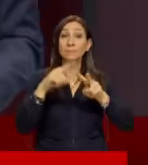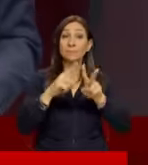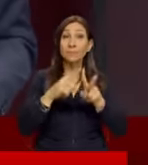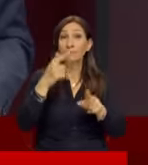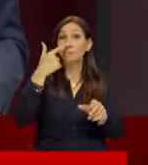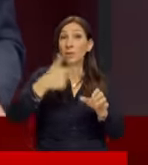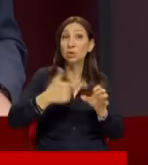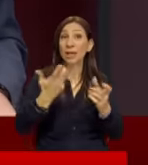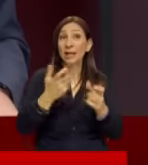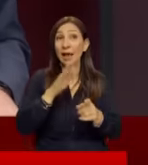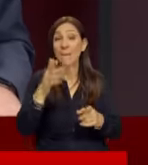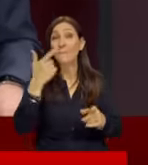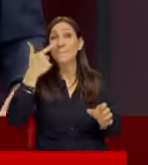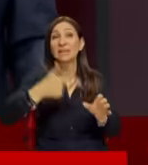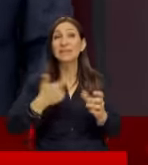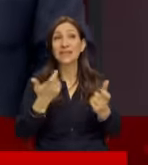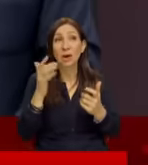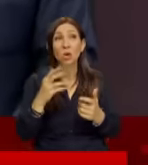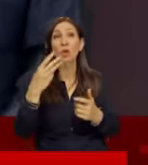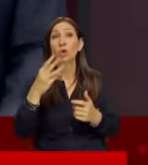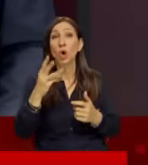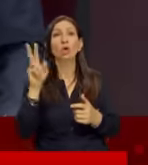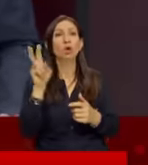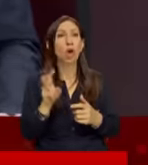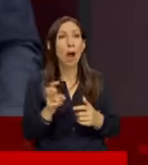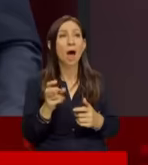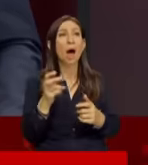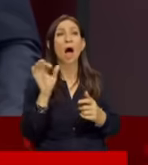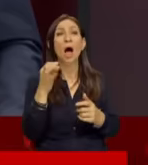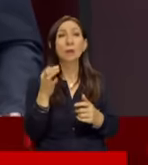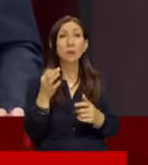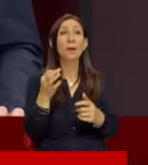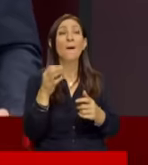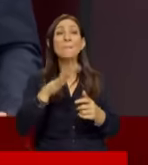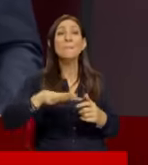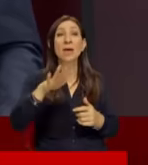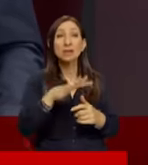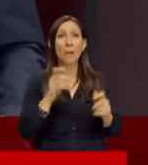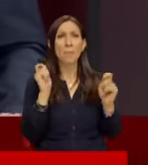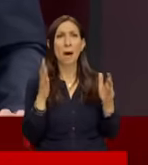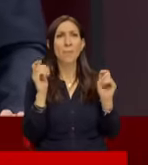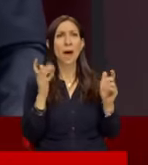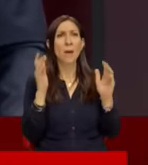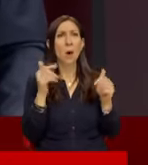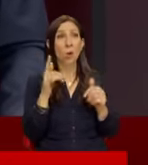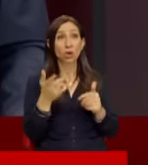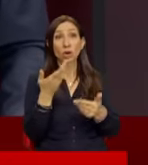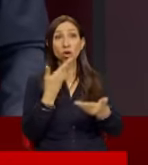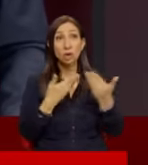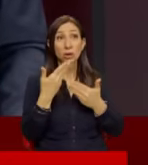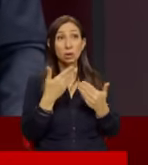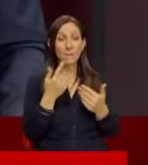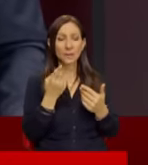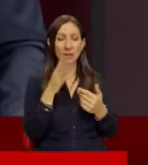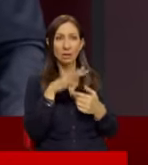mazotta nereden nereye geldik? Benzinde nereye geldik? Euro'da, işte dolarda, altında, piyasalarda, pahalılıkta. Onu da söylediğinde